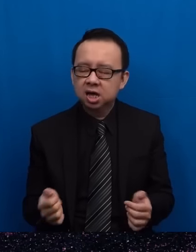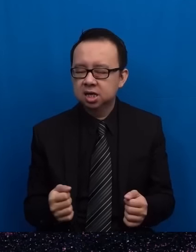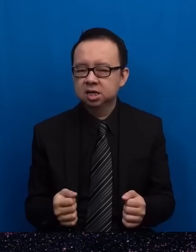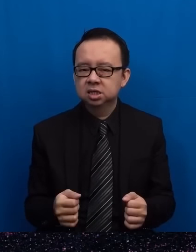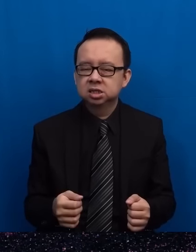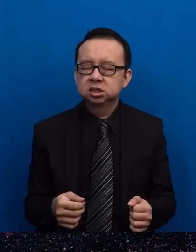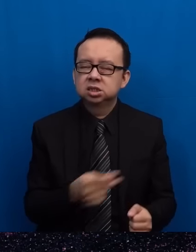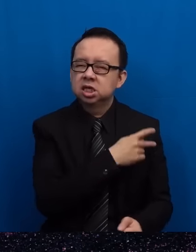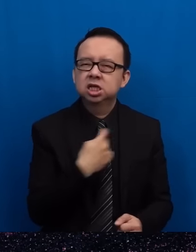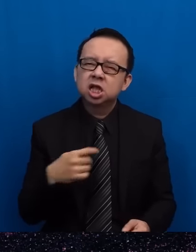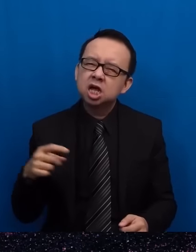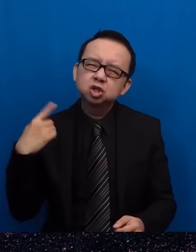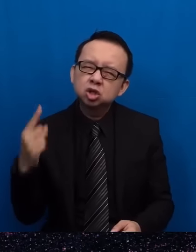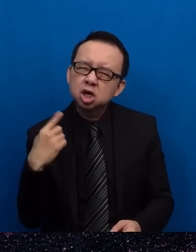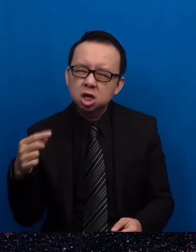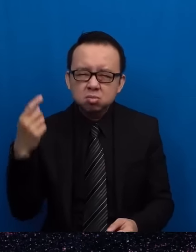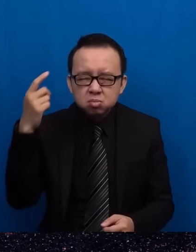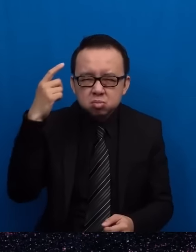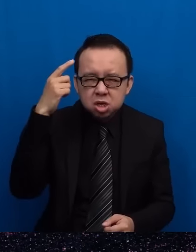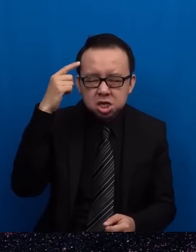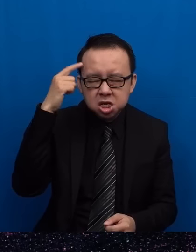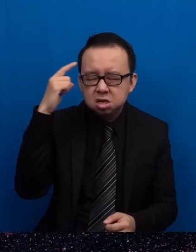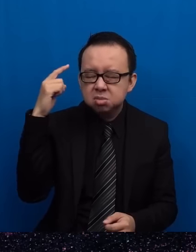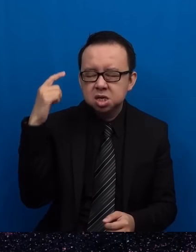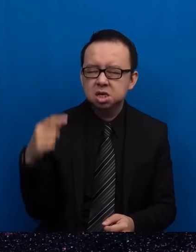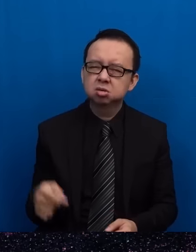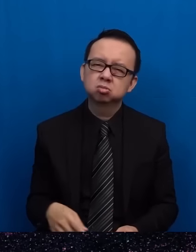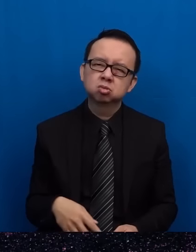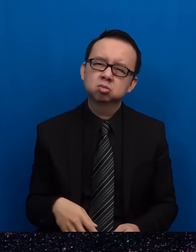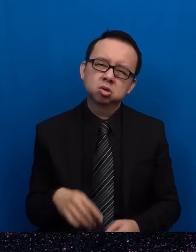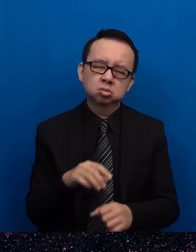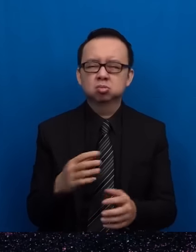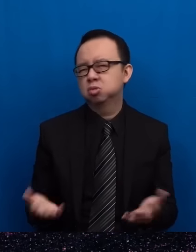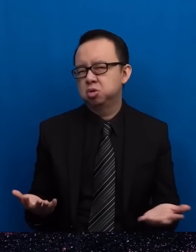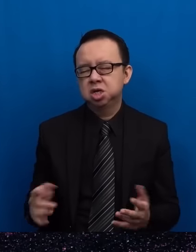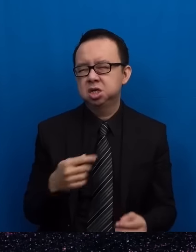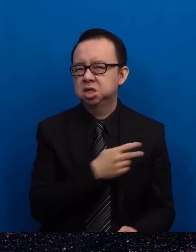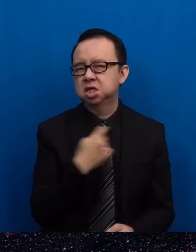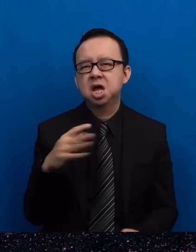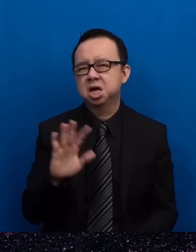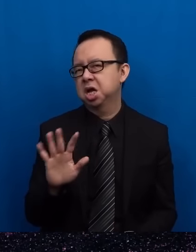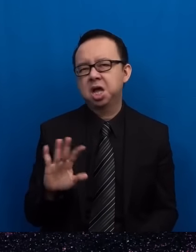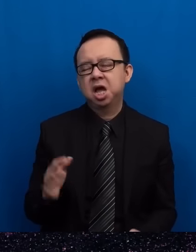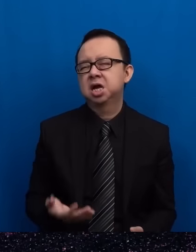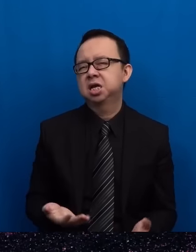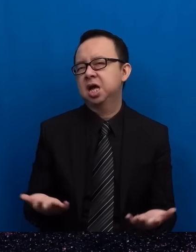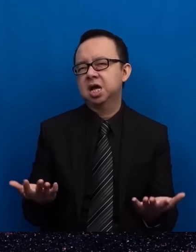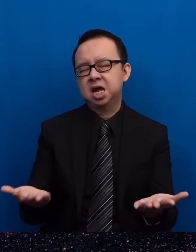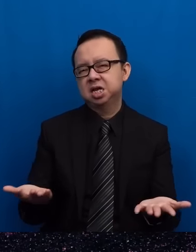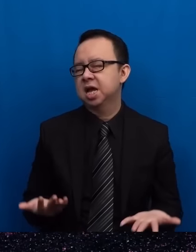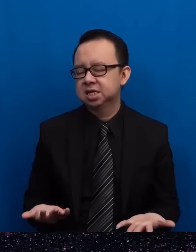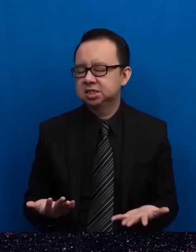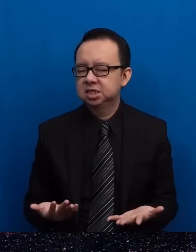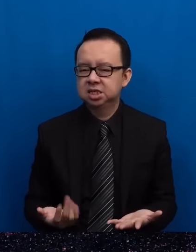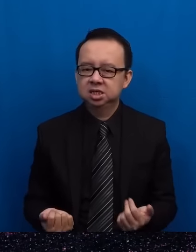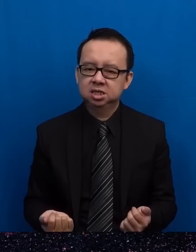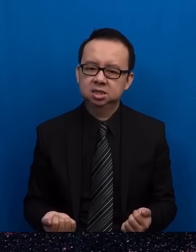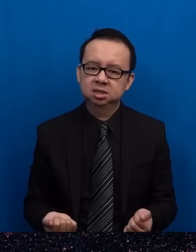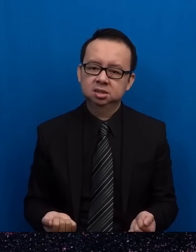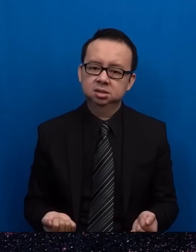kadang-kadang mikir, pasti nggak dikasih. Rasanya susah lah orang ini, orang terkenal pelit sekali. Kita buka mulut,